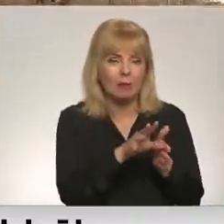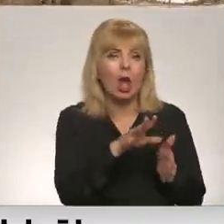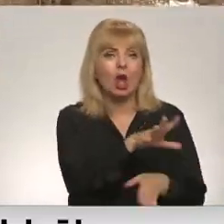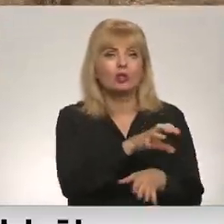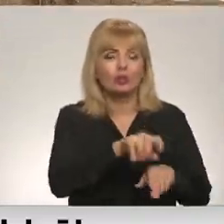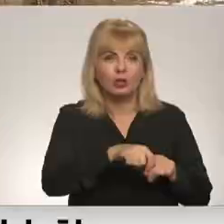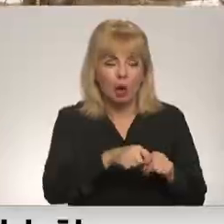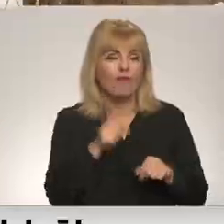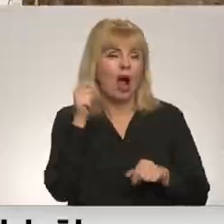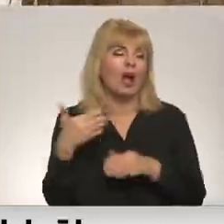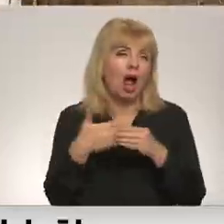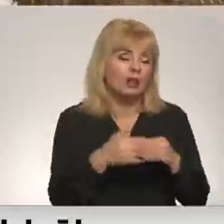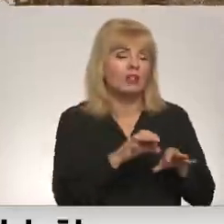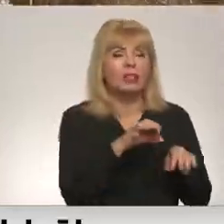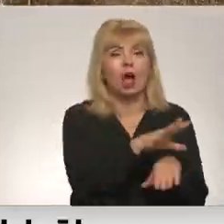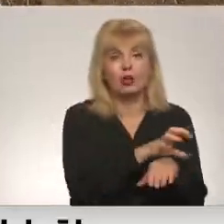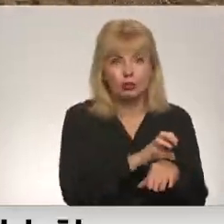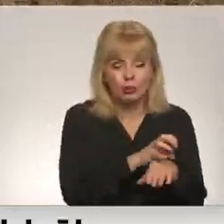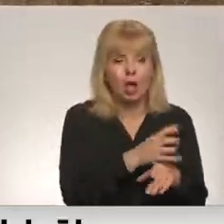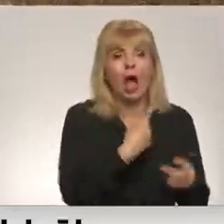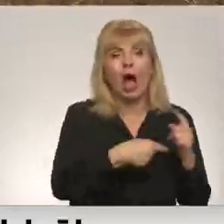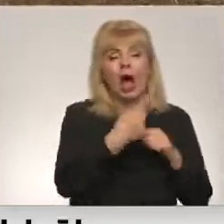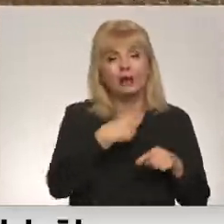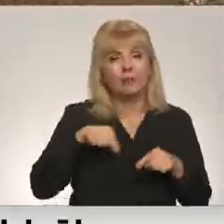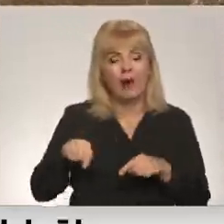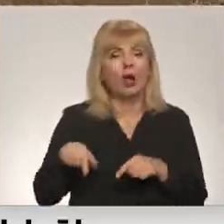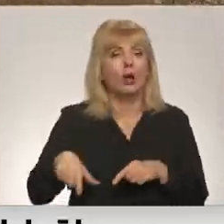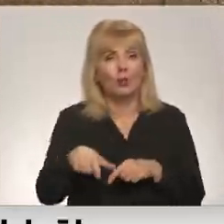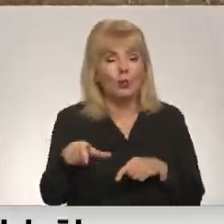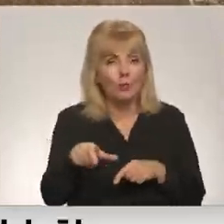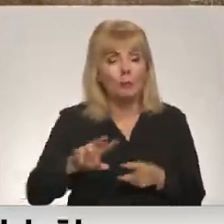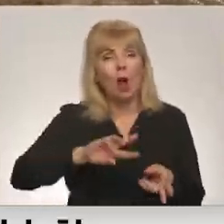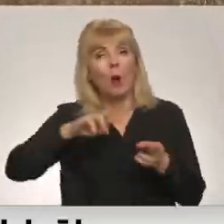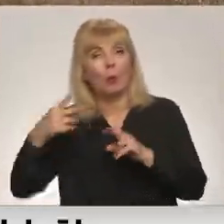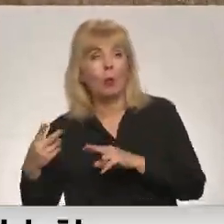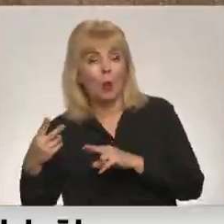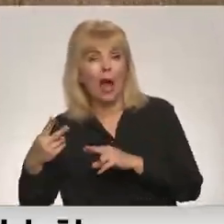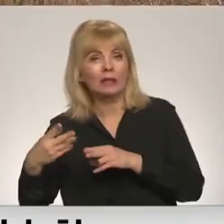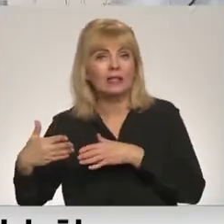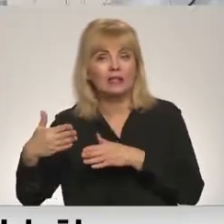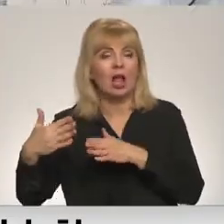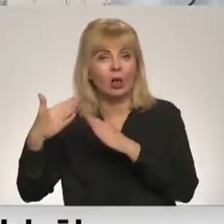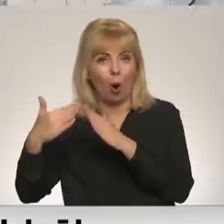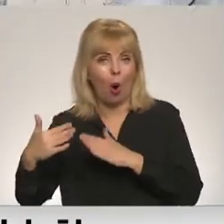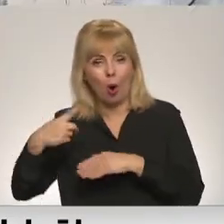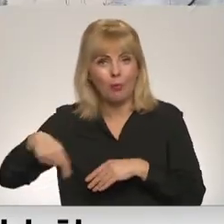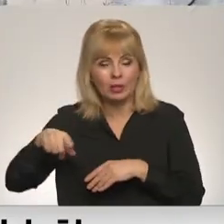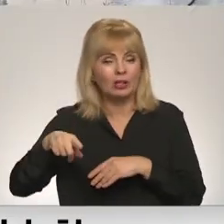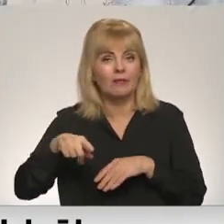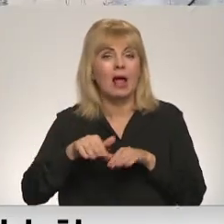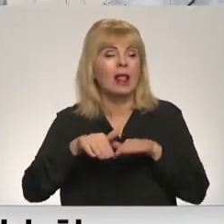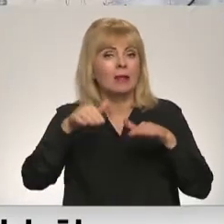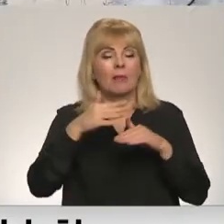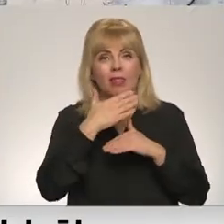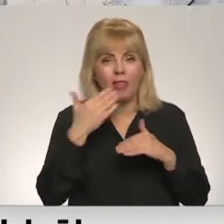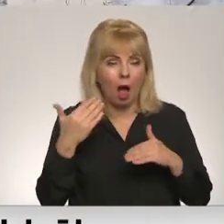un sākta sūknēšana. Ūdens tiek novadīts atpakaļ upē. Kooperatīvam otrpus ceļam gan šādas sistēmas nav. Ūdens līmenis tikai